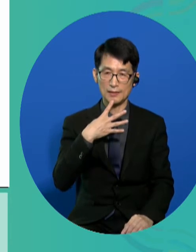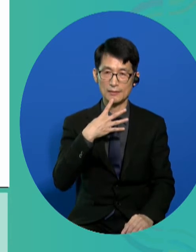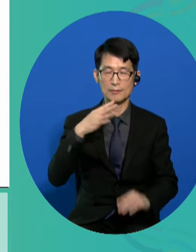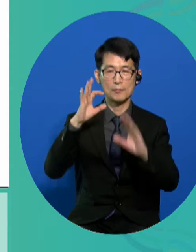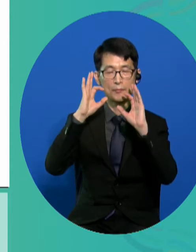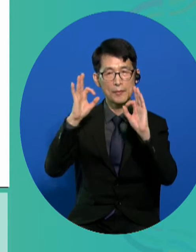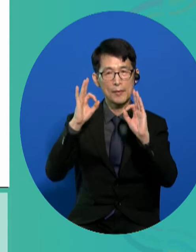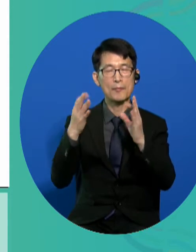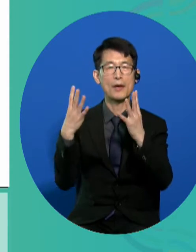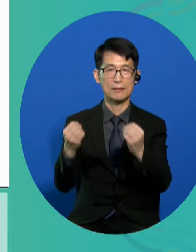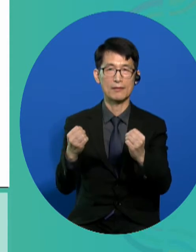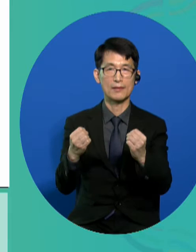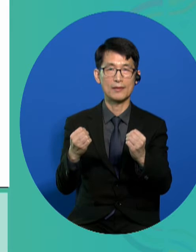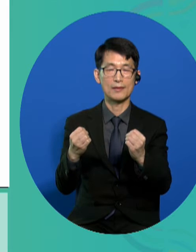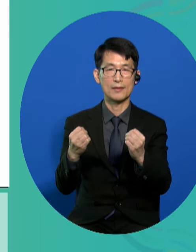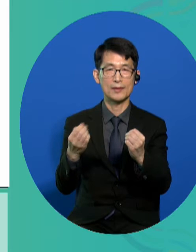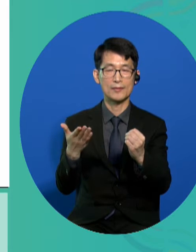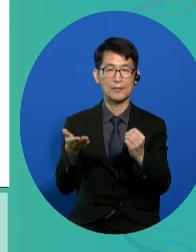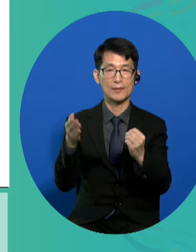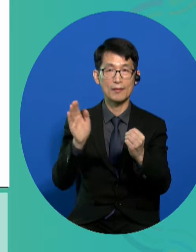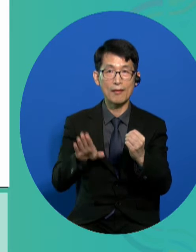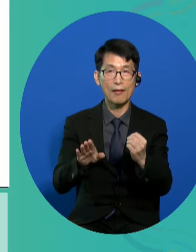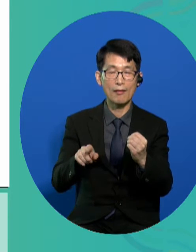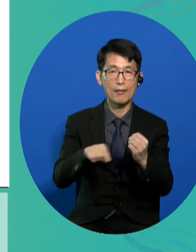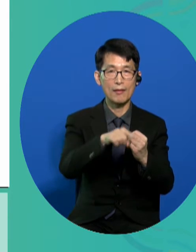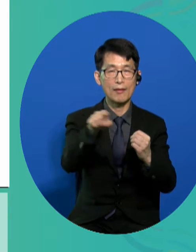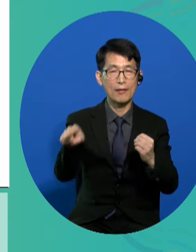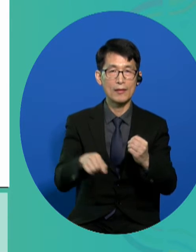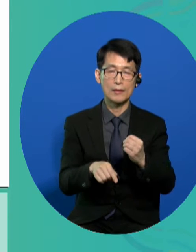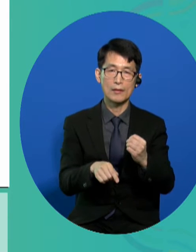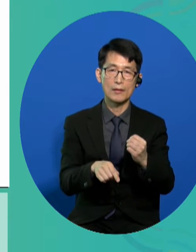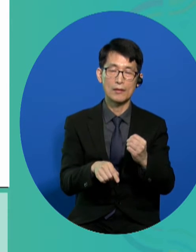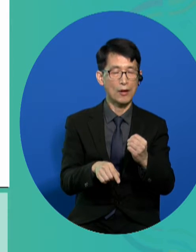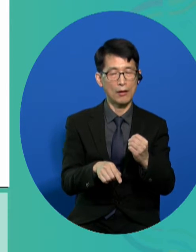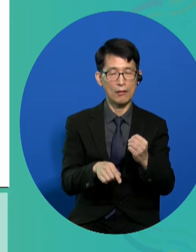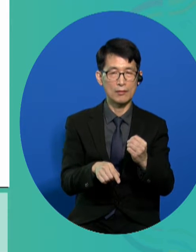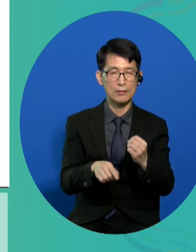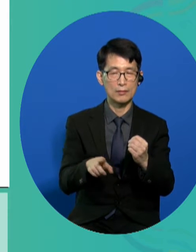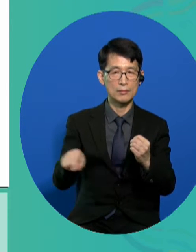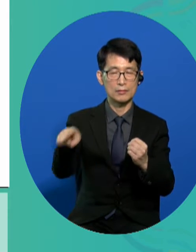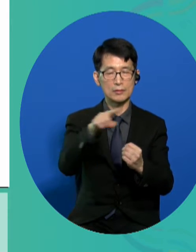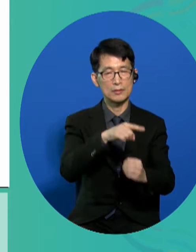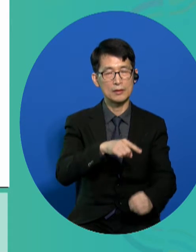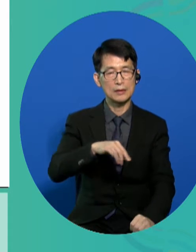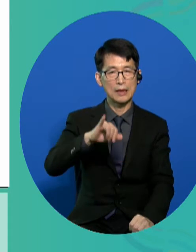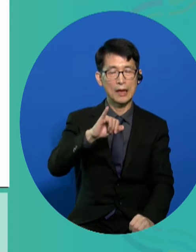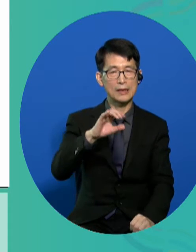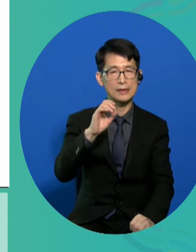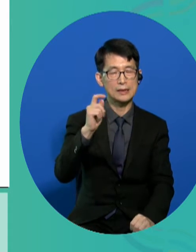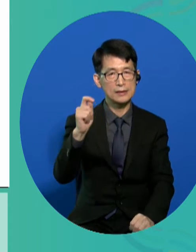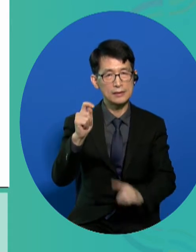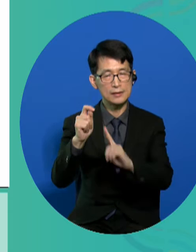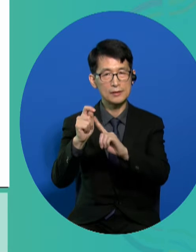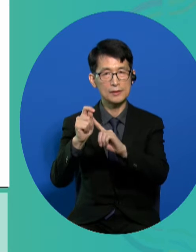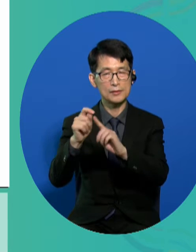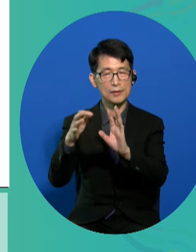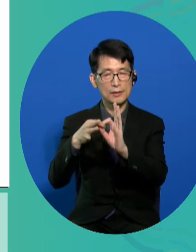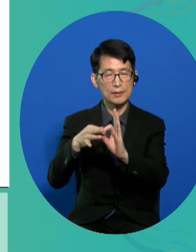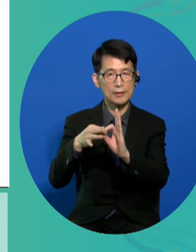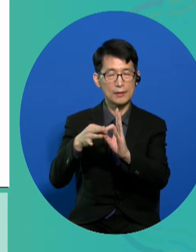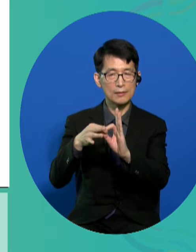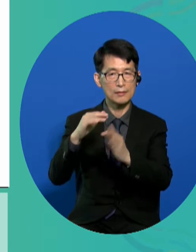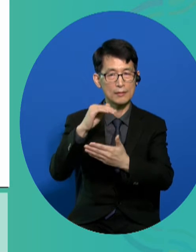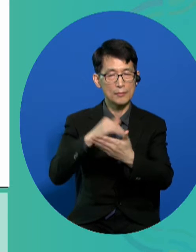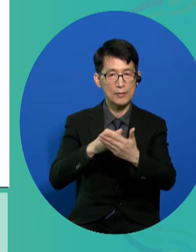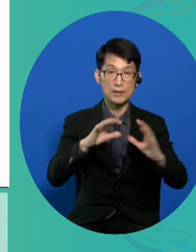그러나 61%는 UN CRPD에 서명한 국가의 3분의 2도 되지 않고 ICT 접근성 정책 영역 중 현재까지